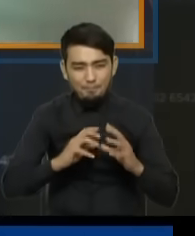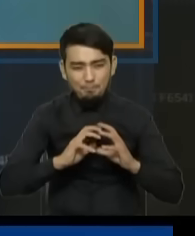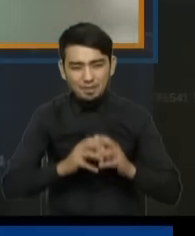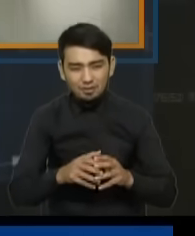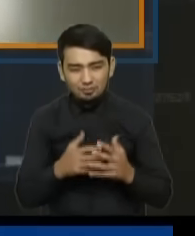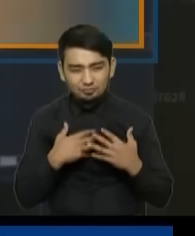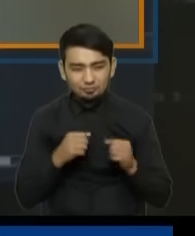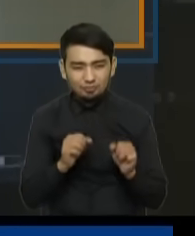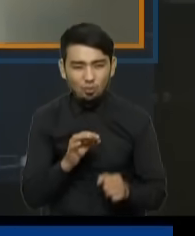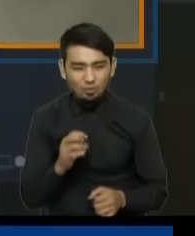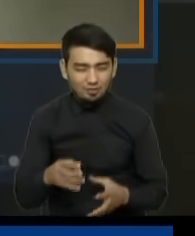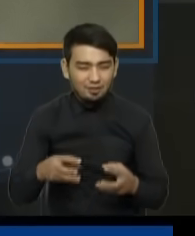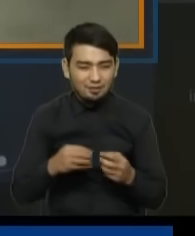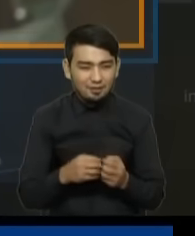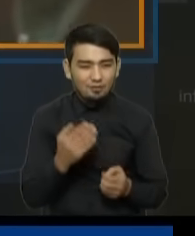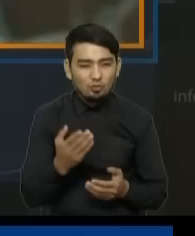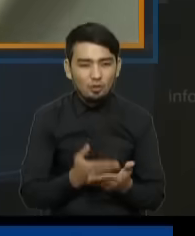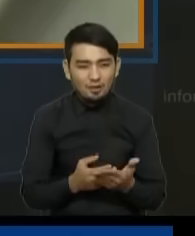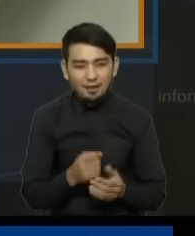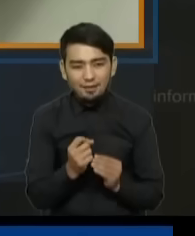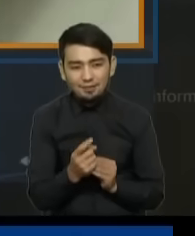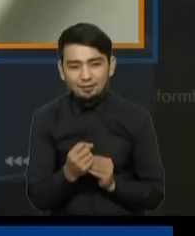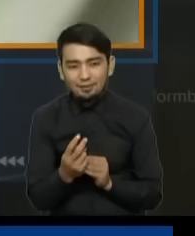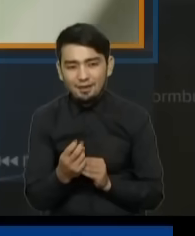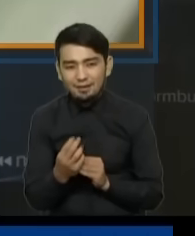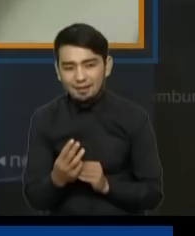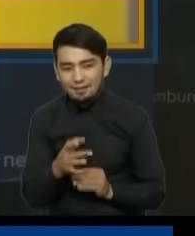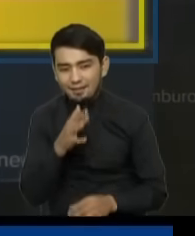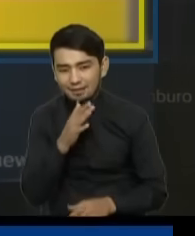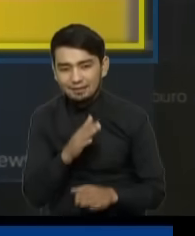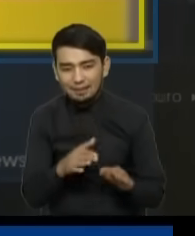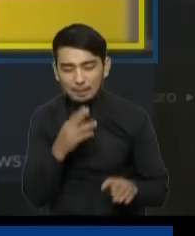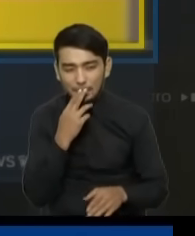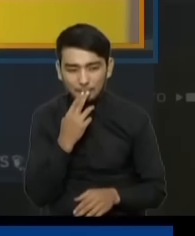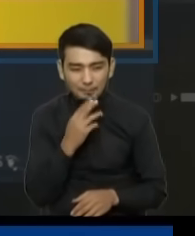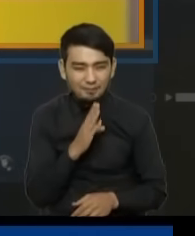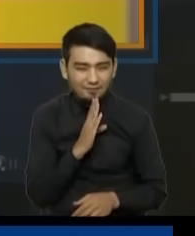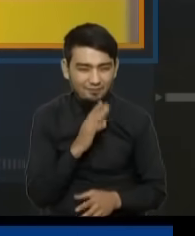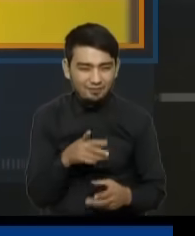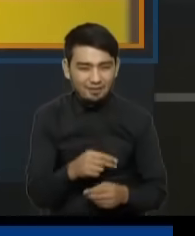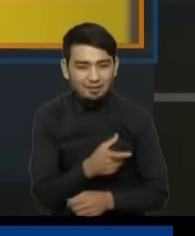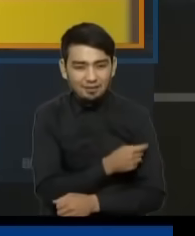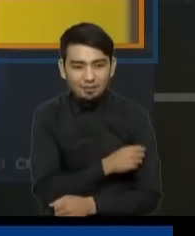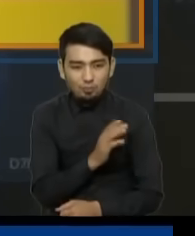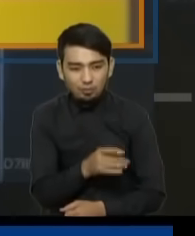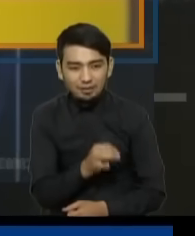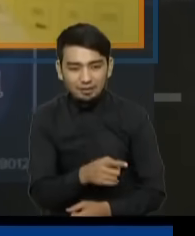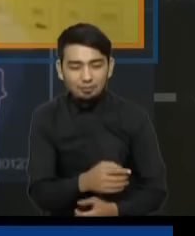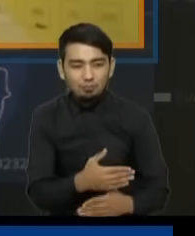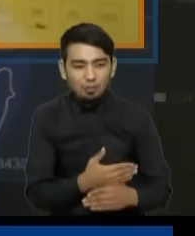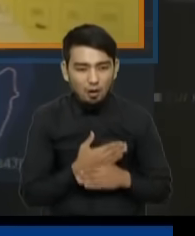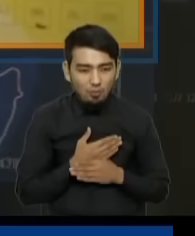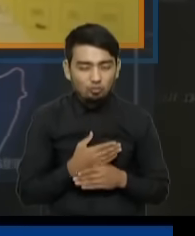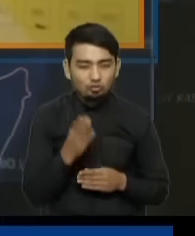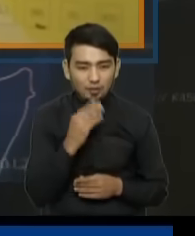сақтау ұйымы ұсынысы бойынша 11, 12, 13 жасар балаларға осы екпе салынса, бұл екпенің нәтижесі